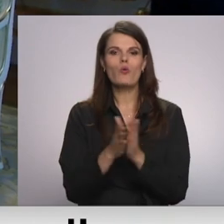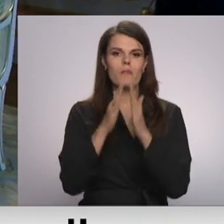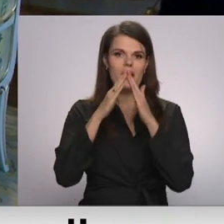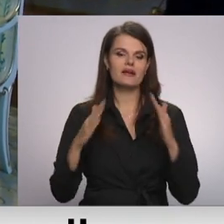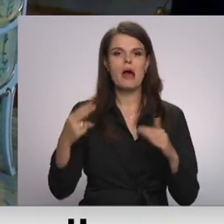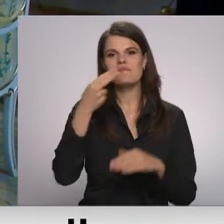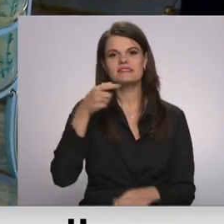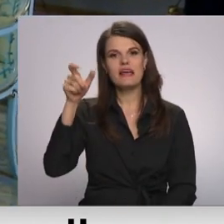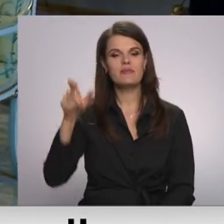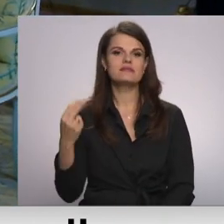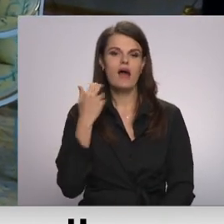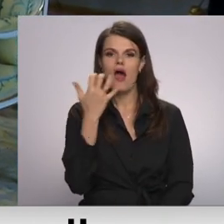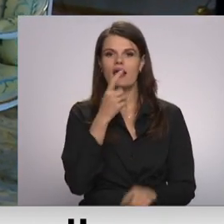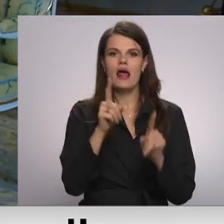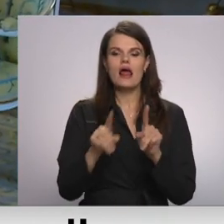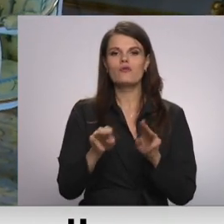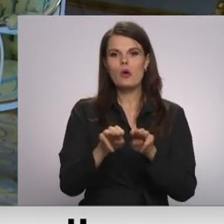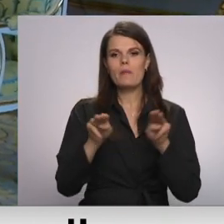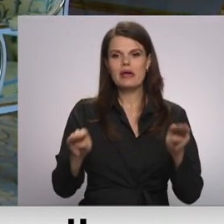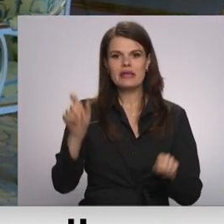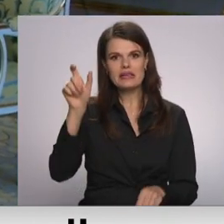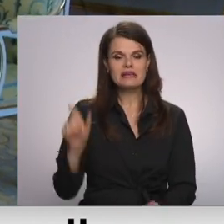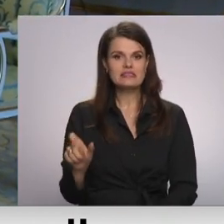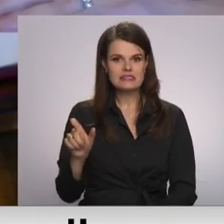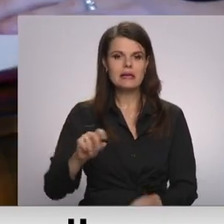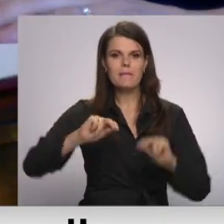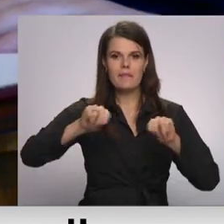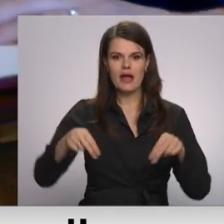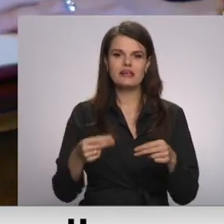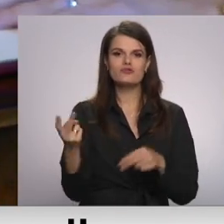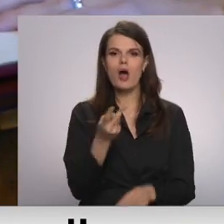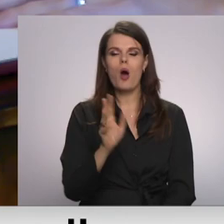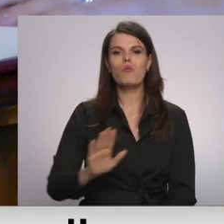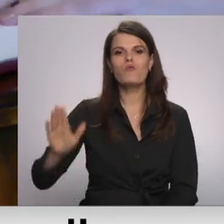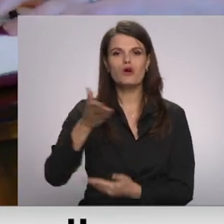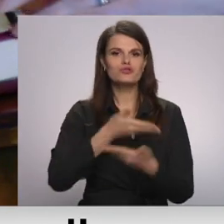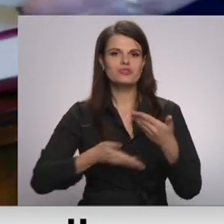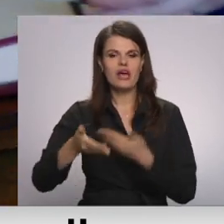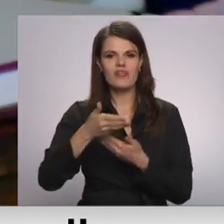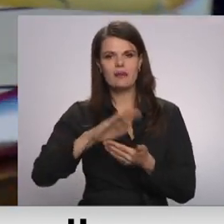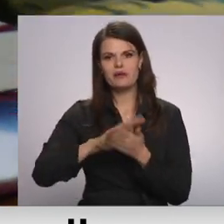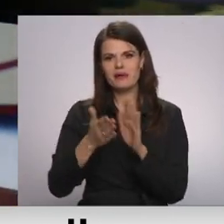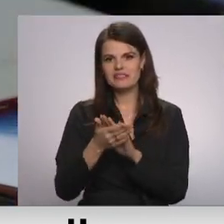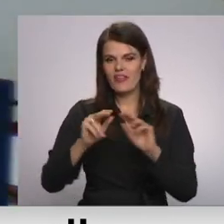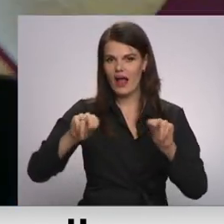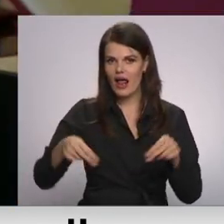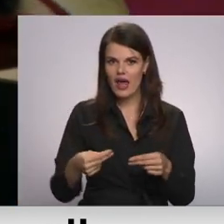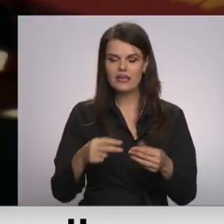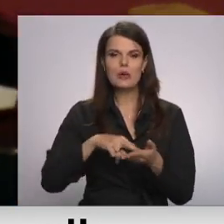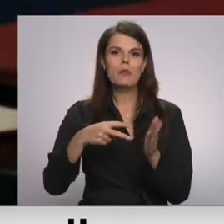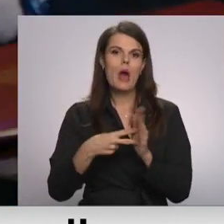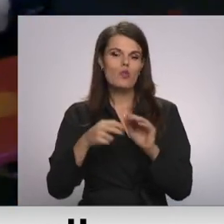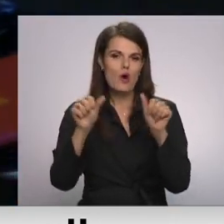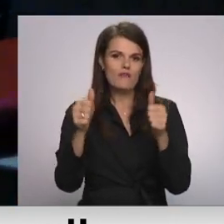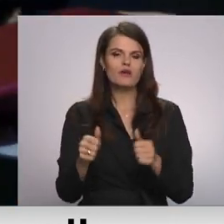saimnieci Lielbritānijas ārlietu ministri Elizabeti Trasu parakstītu abu valstu sadarbības deklarāciju, kas paredz